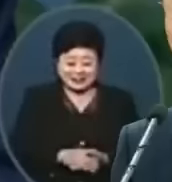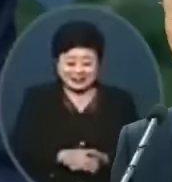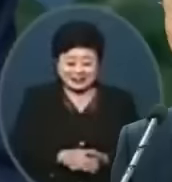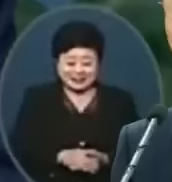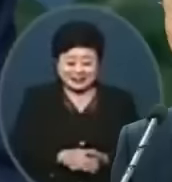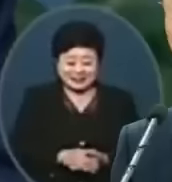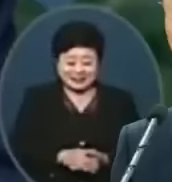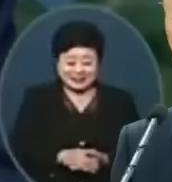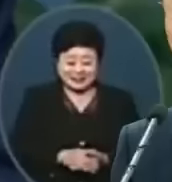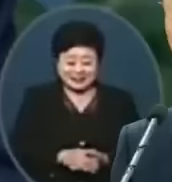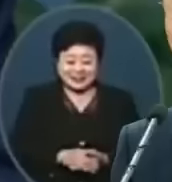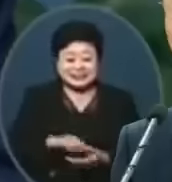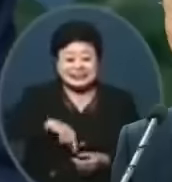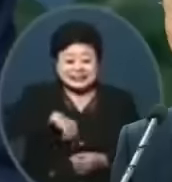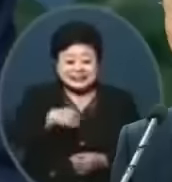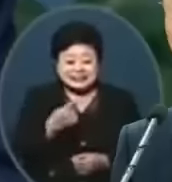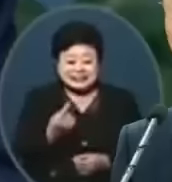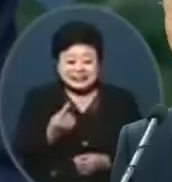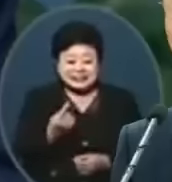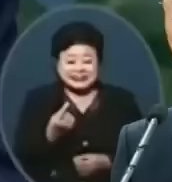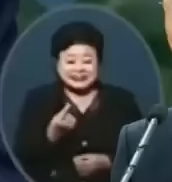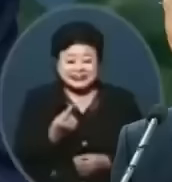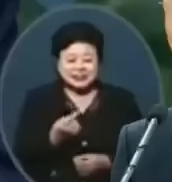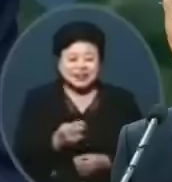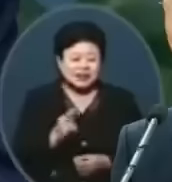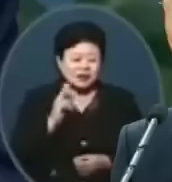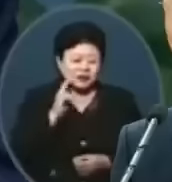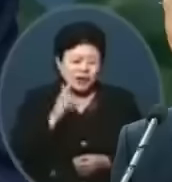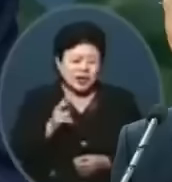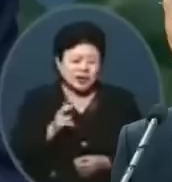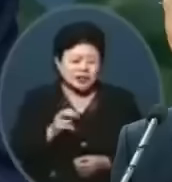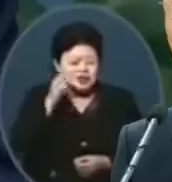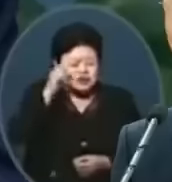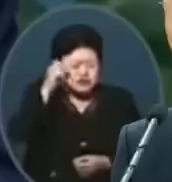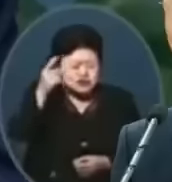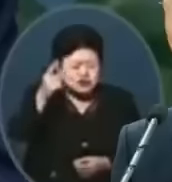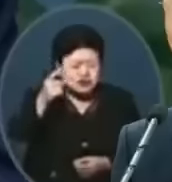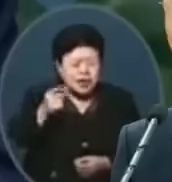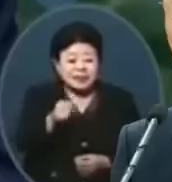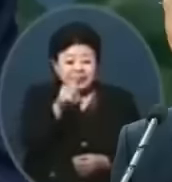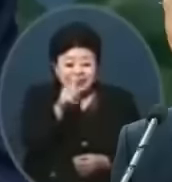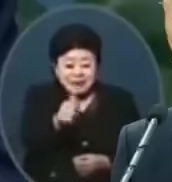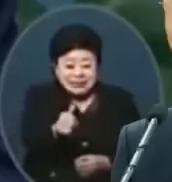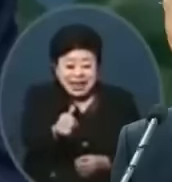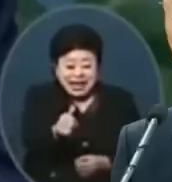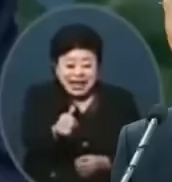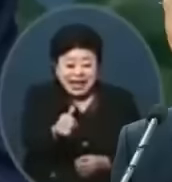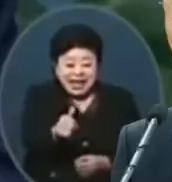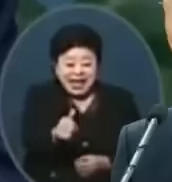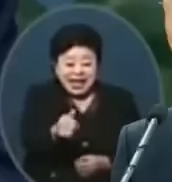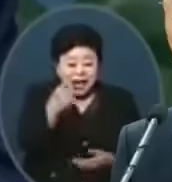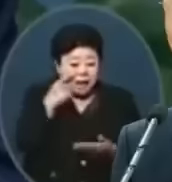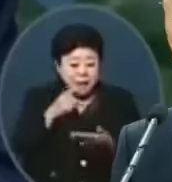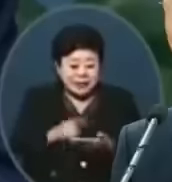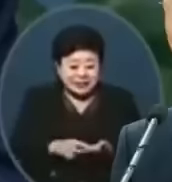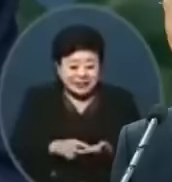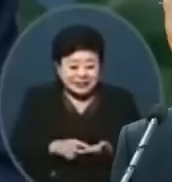하냐면 자기가 굉장히 훌륭한 남자를